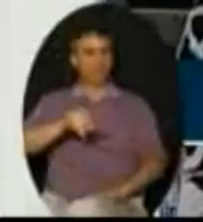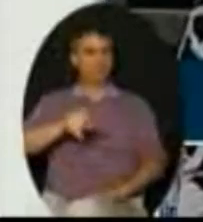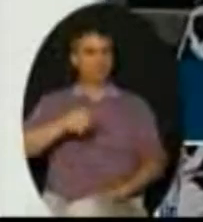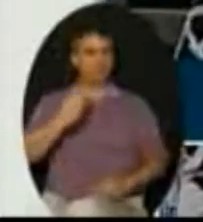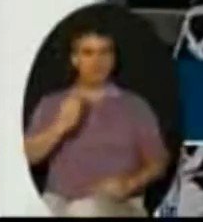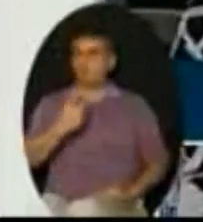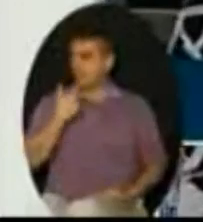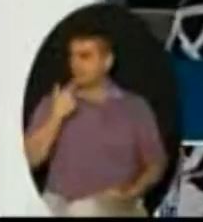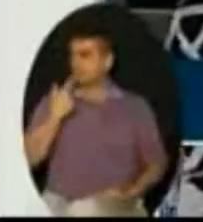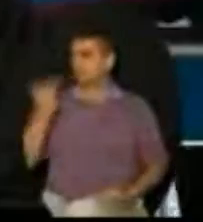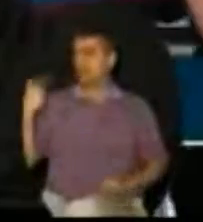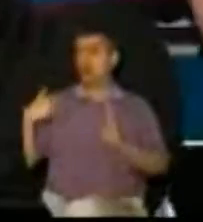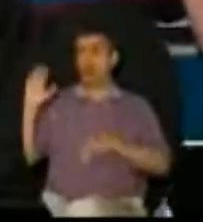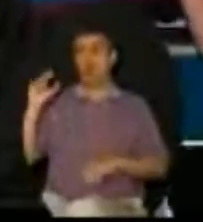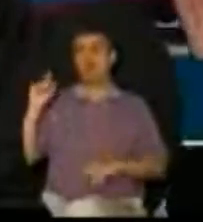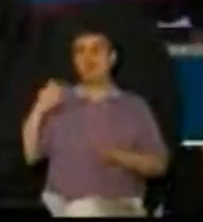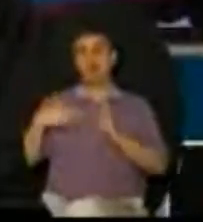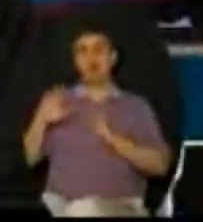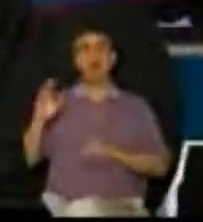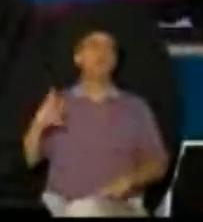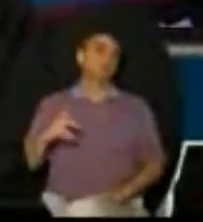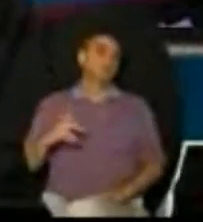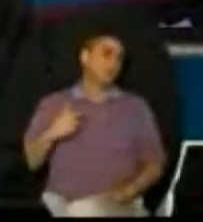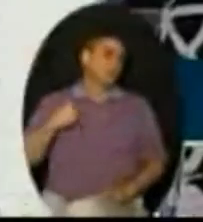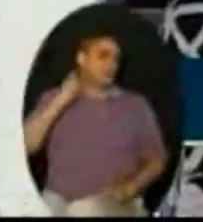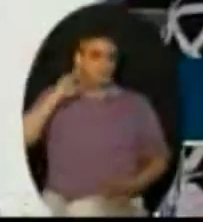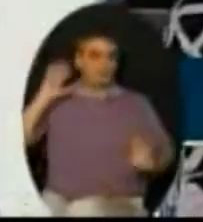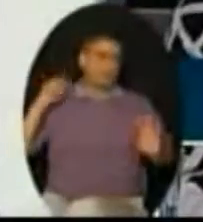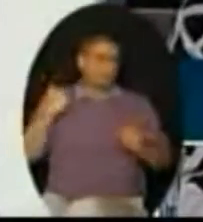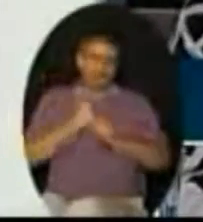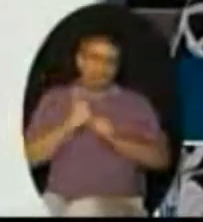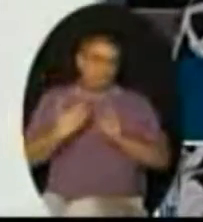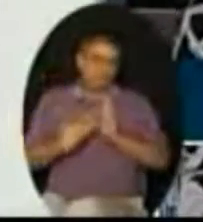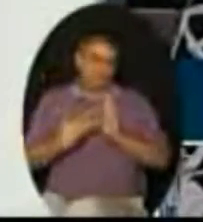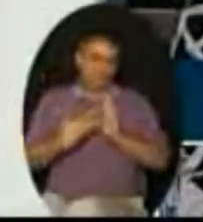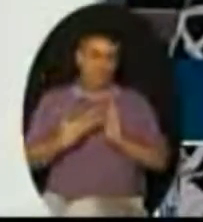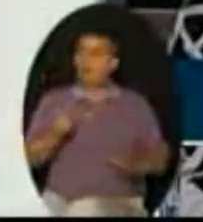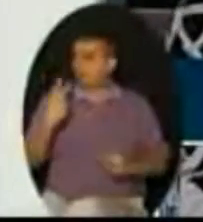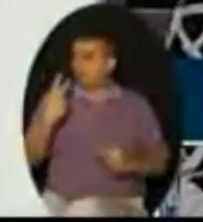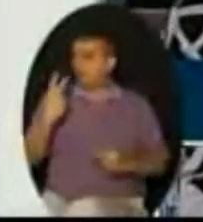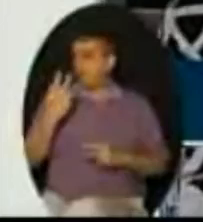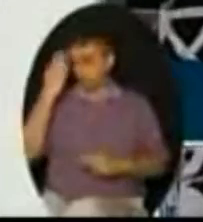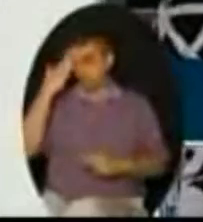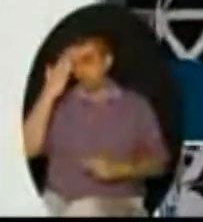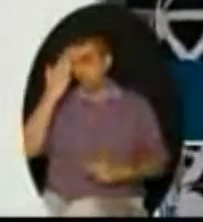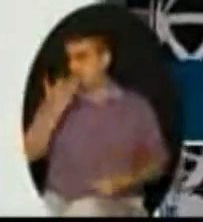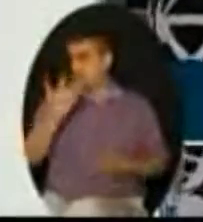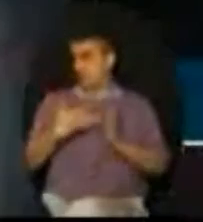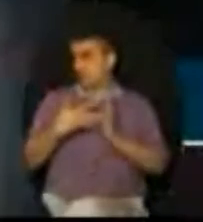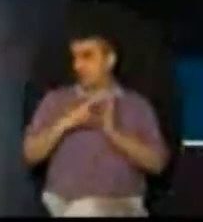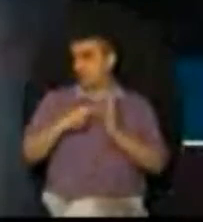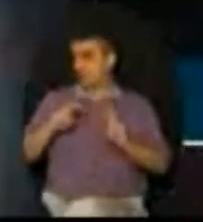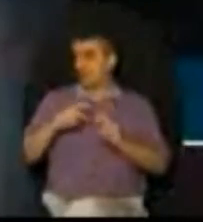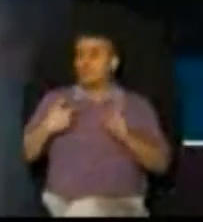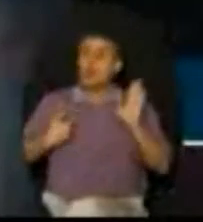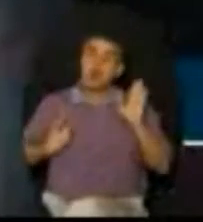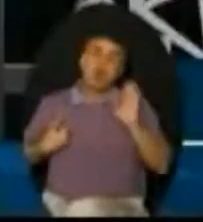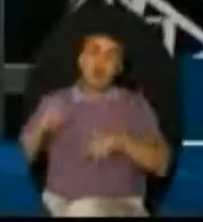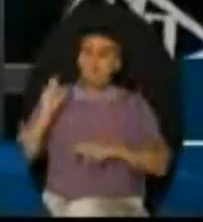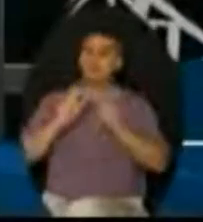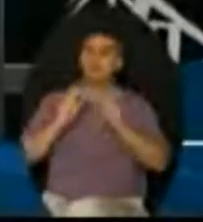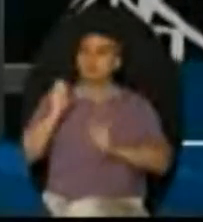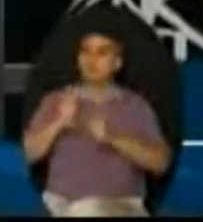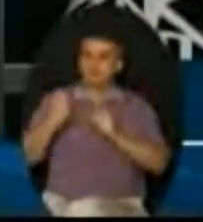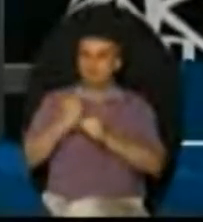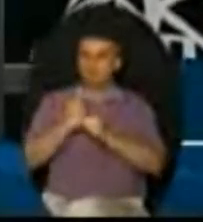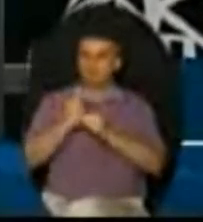לשחק בכיף. זה הרוב המכריע. אני לא יודעת, לא עשיתי מחקר על זה, אבל בוודאי... אז כדאי שתהיי מודעת למחקרים. יש אנשים, בוודאי. שהרוב המכריע של המאמרים